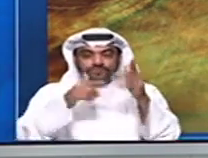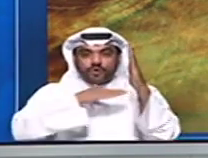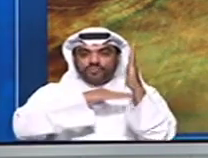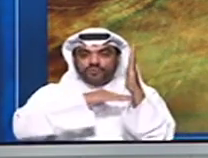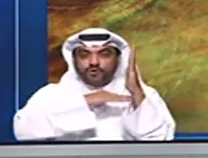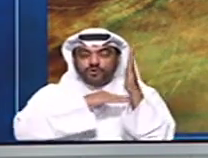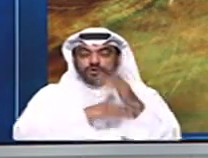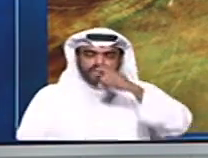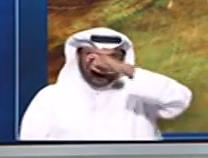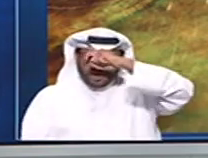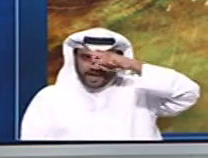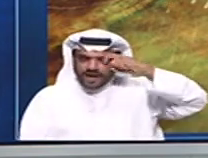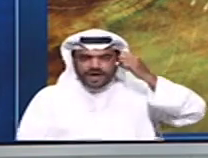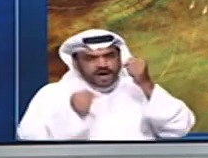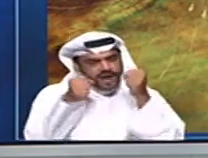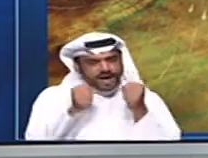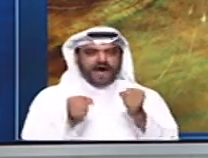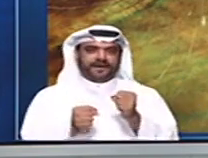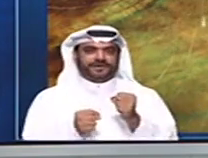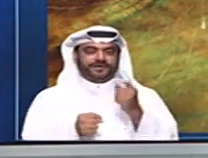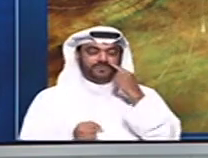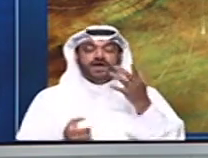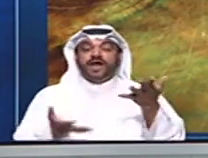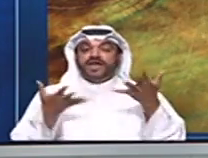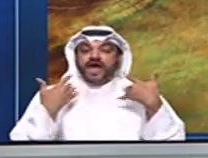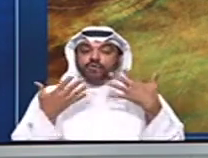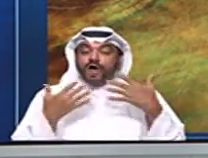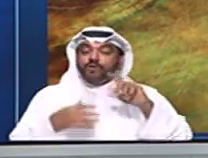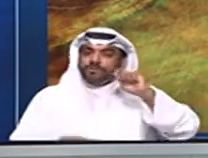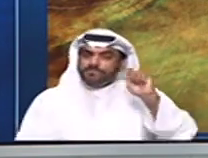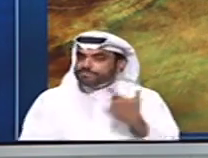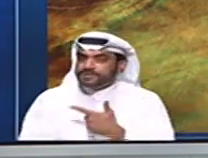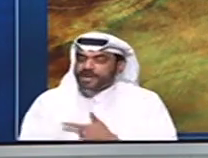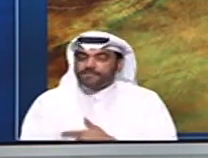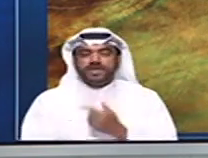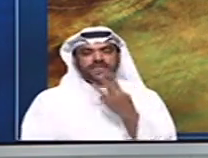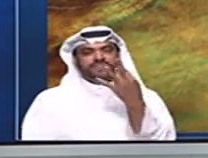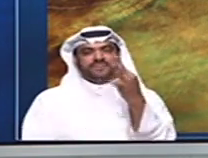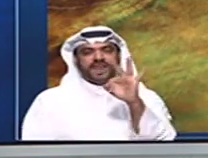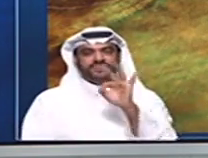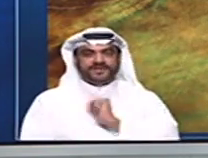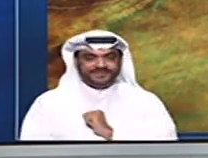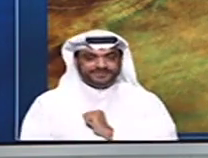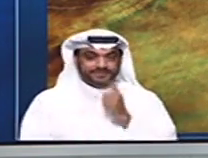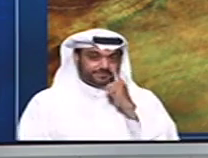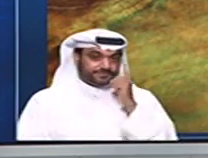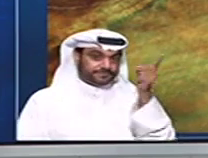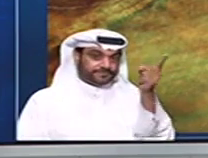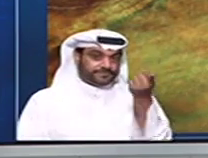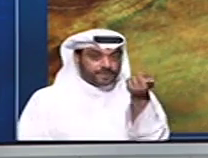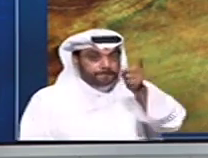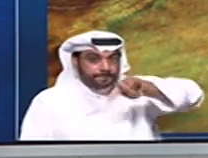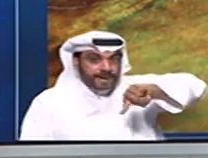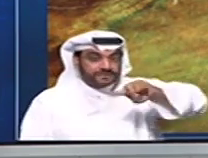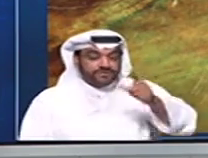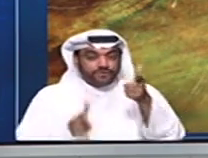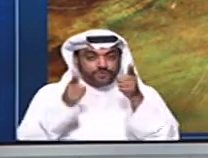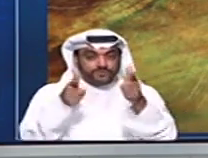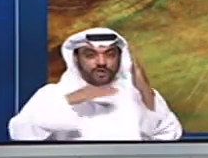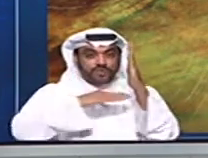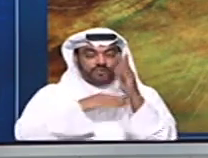شرقية خفيفة إلى معتدلة السرعة، تتراوح سرعتها ما بين 10 إلى 30 كيلومتر في الساعة. درجات الحرارة العظمى المتوقعة متفاوتة ما